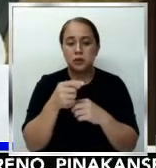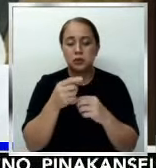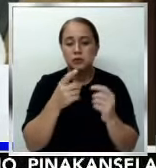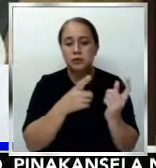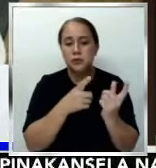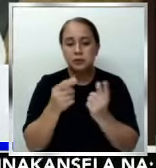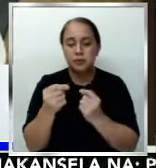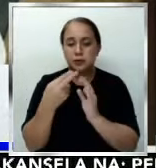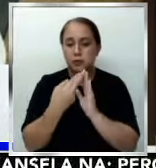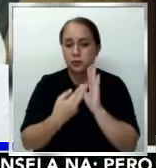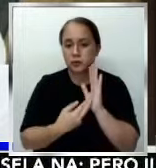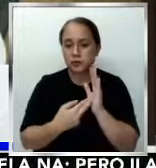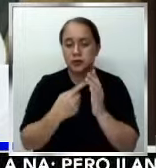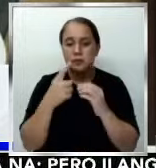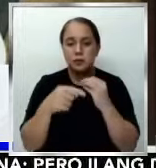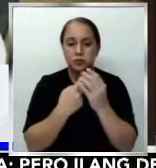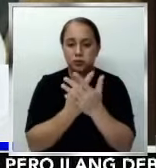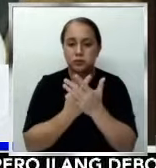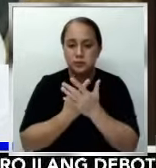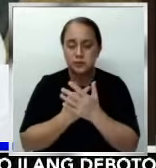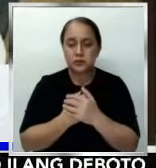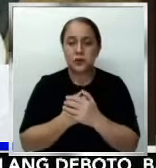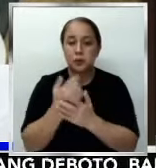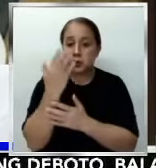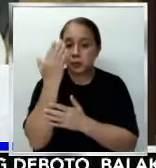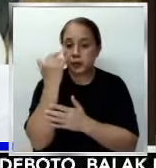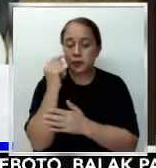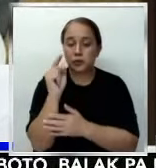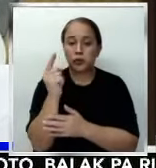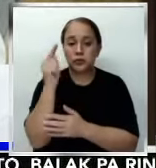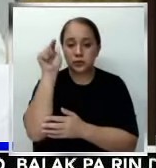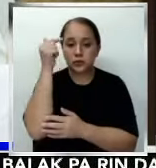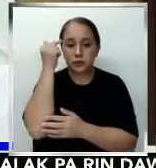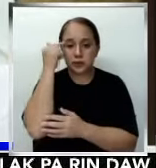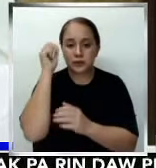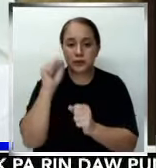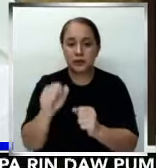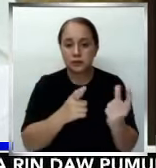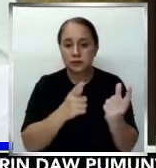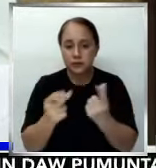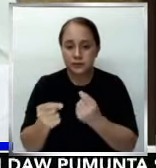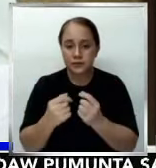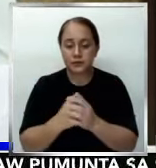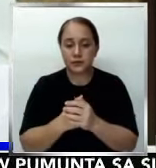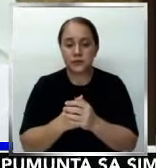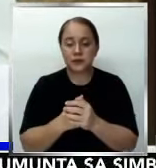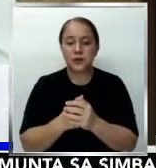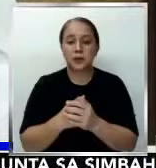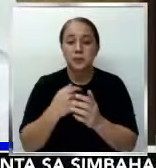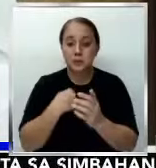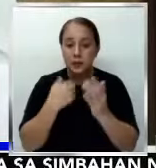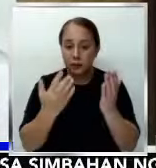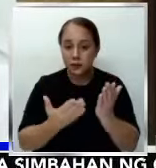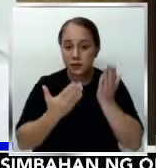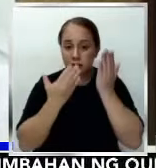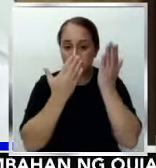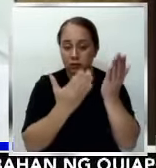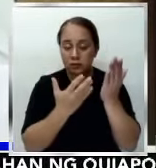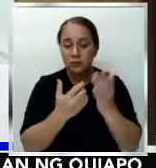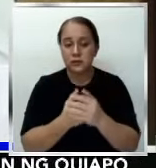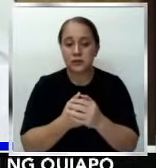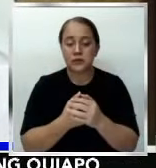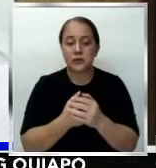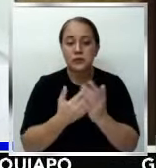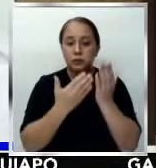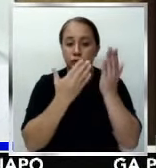about quarantine because only government can enforce it. What I propose for government to